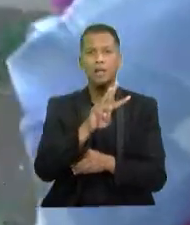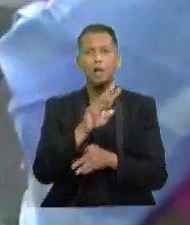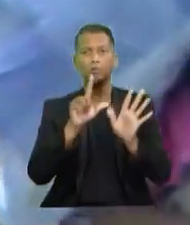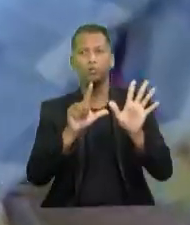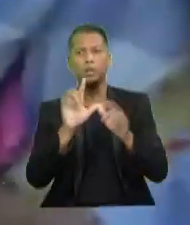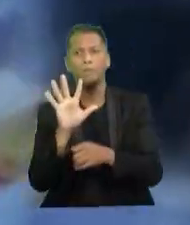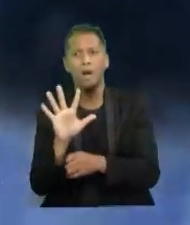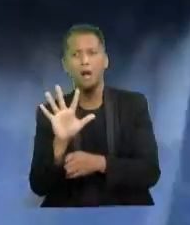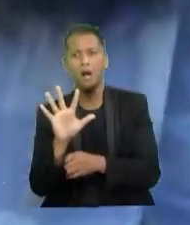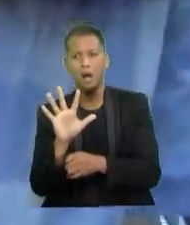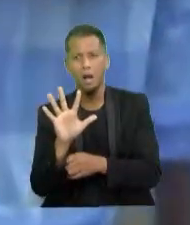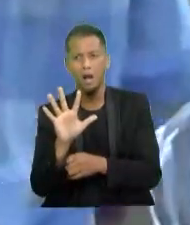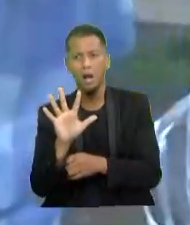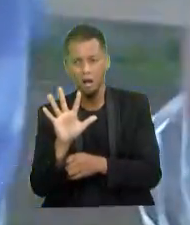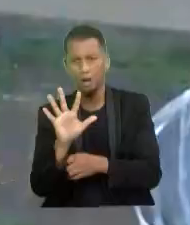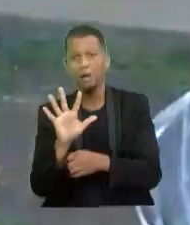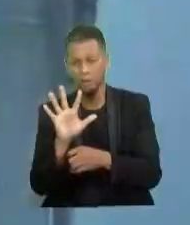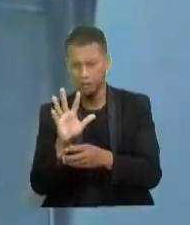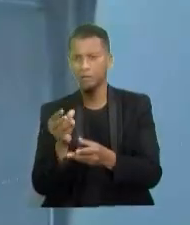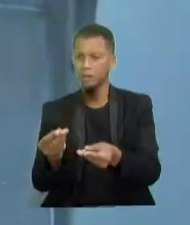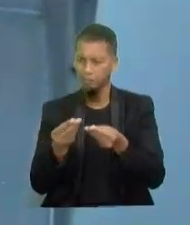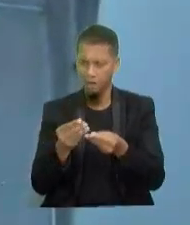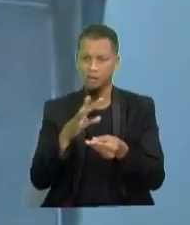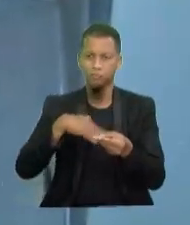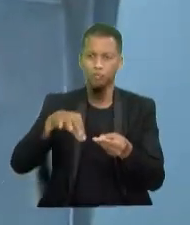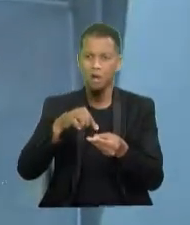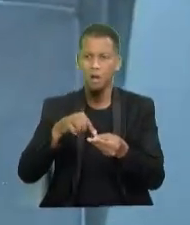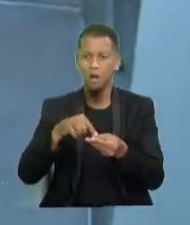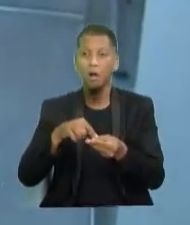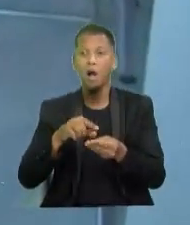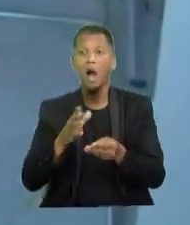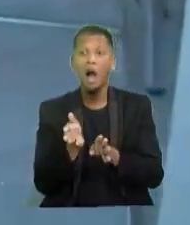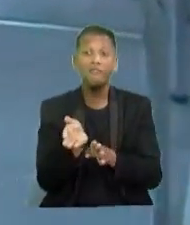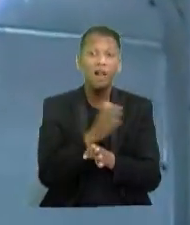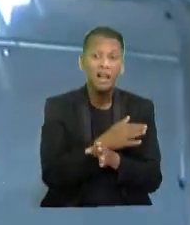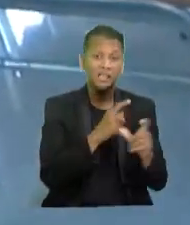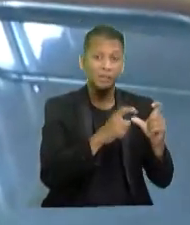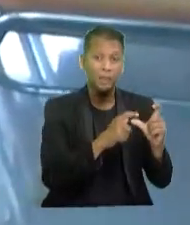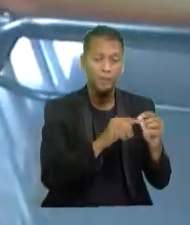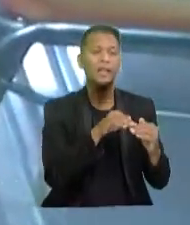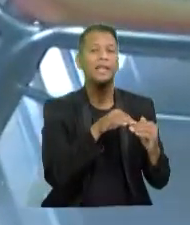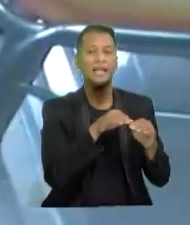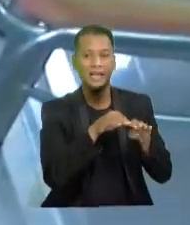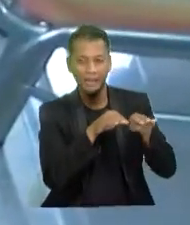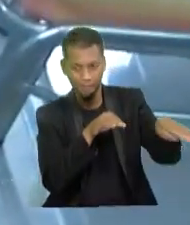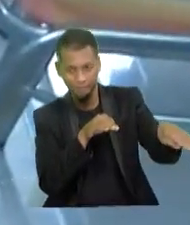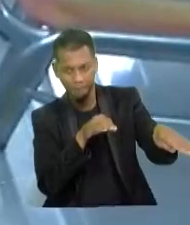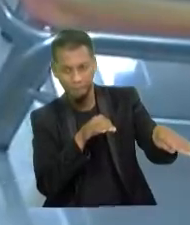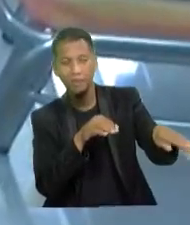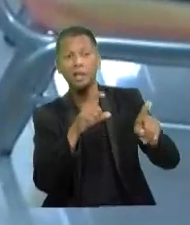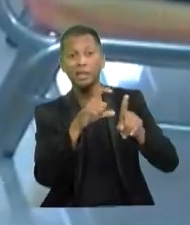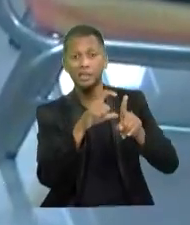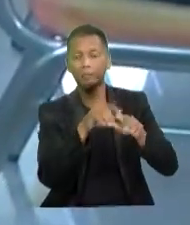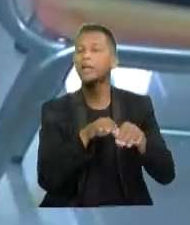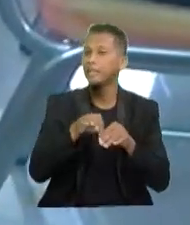dana BLT BBM dan sembako Rp500.000 sejak awal September kepada 20,65 juta penerima manfaat